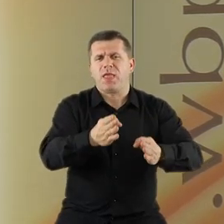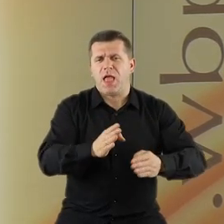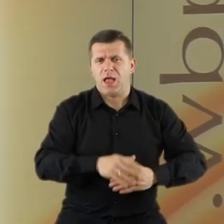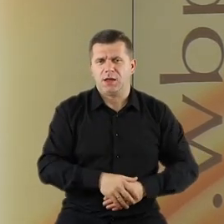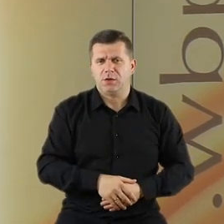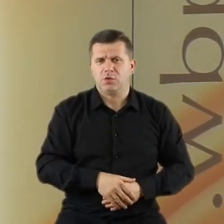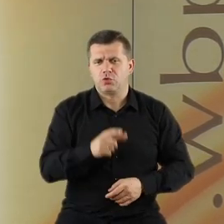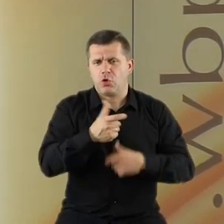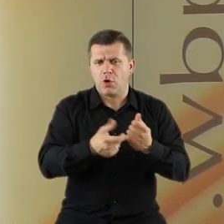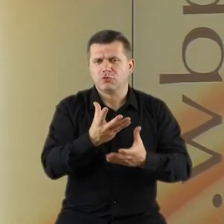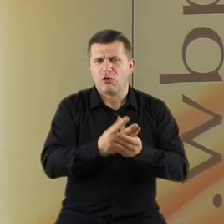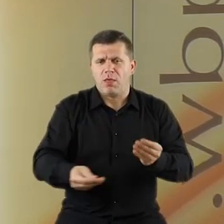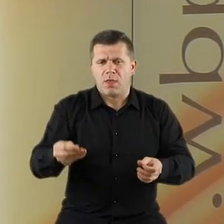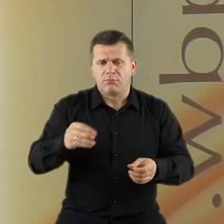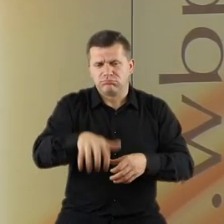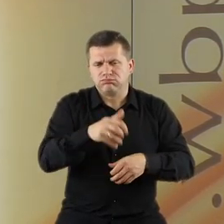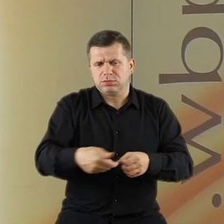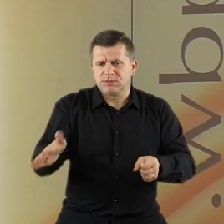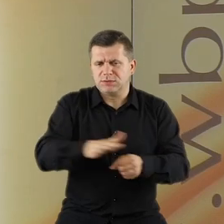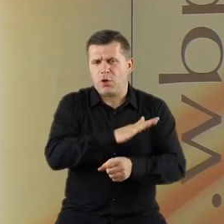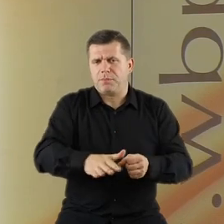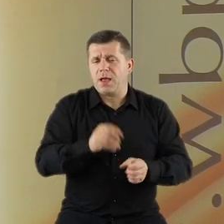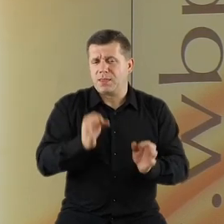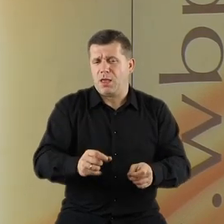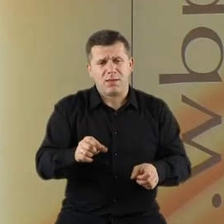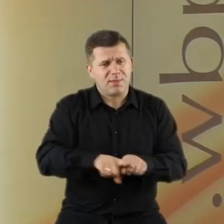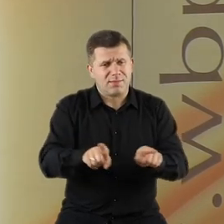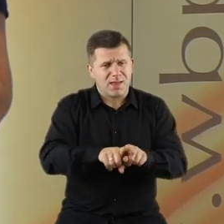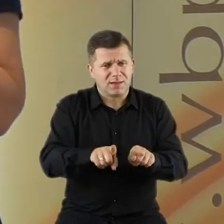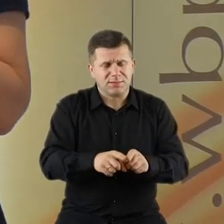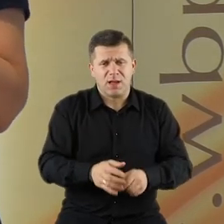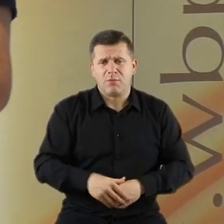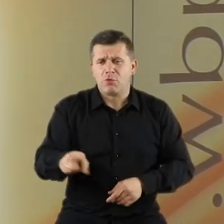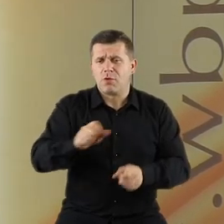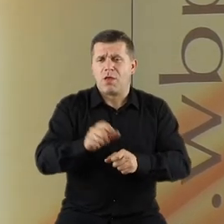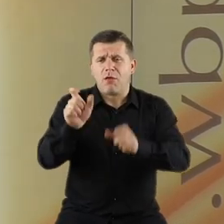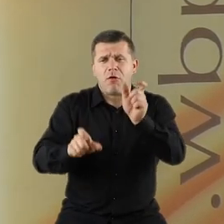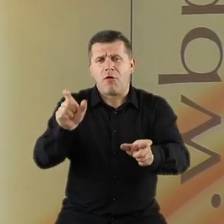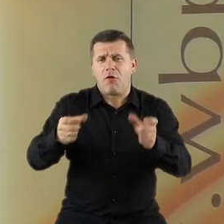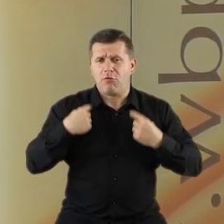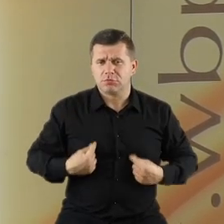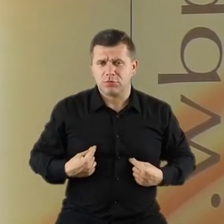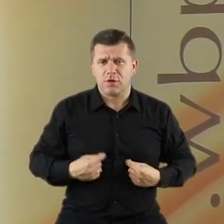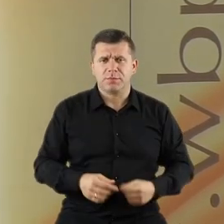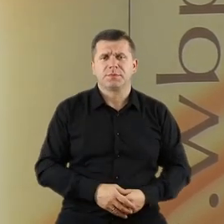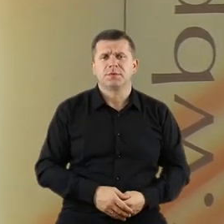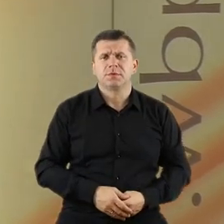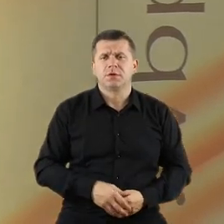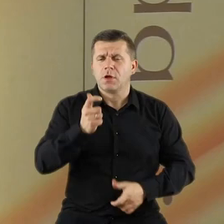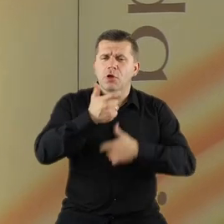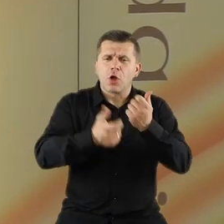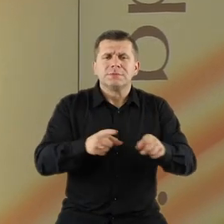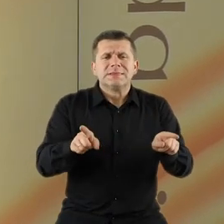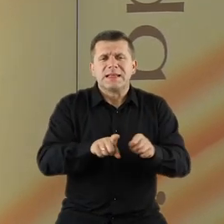zakopywał I teraz jest dokładnie to samo czyli to są osoby które jakby stosują te same